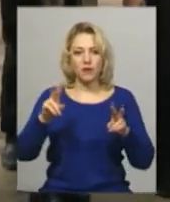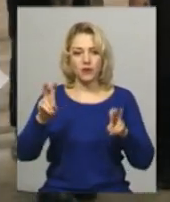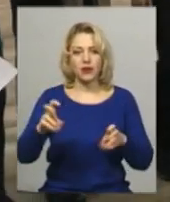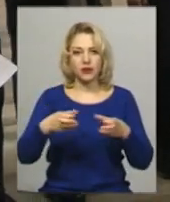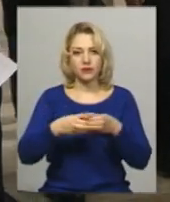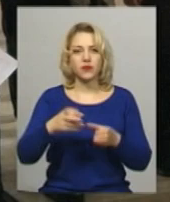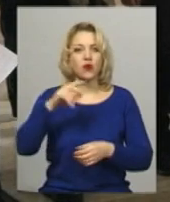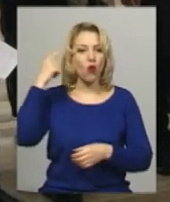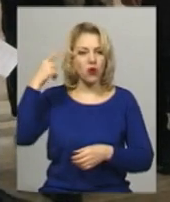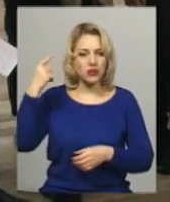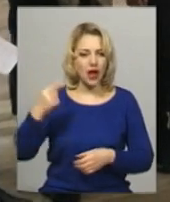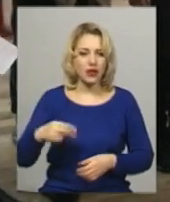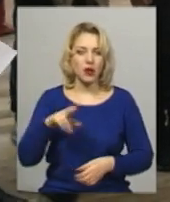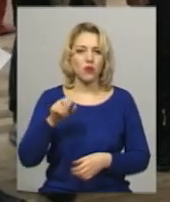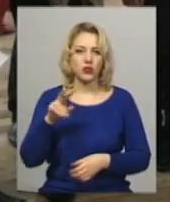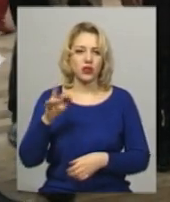обласній філармонії.